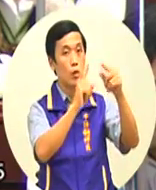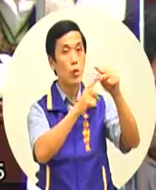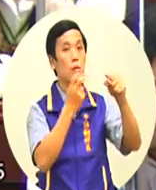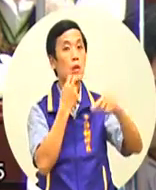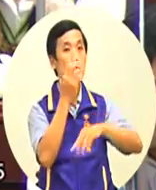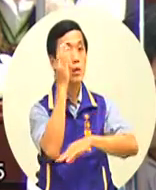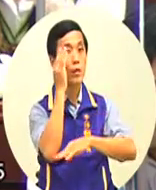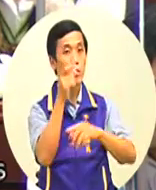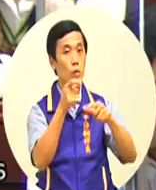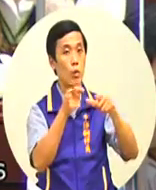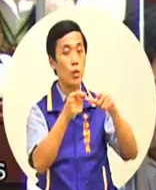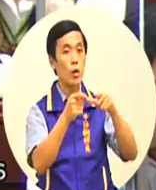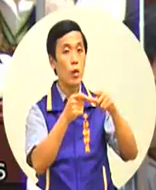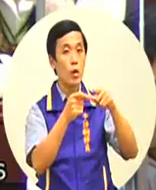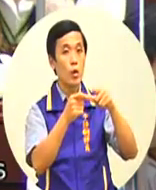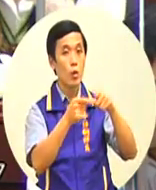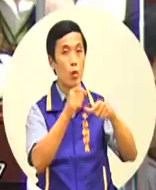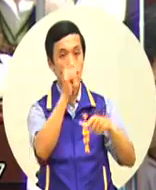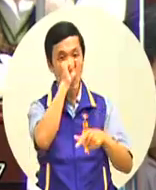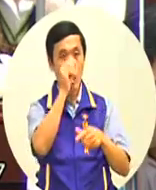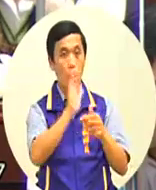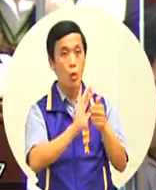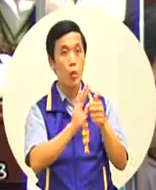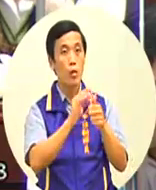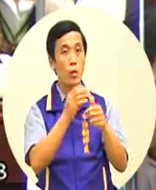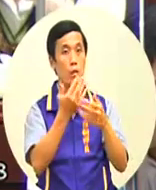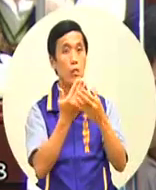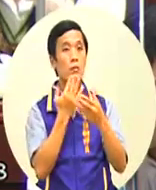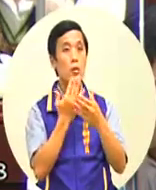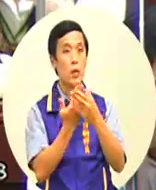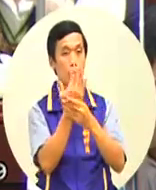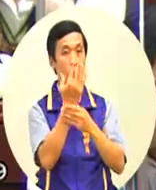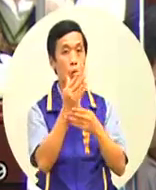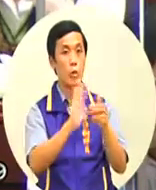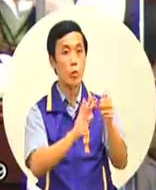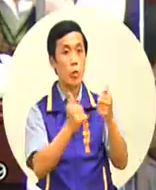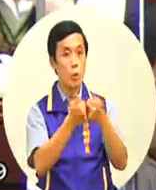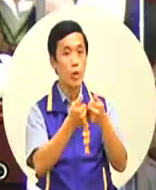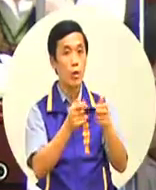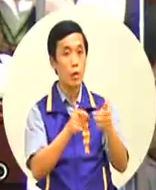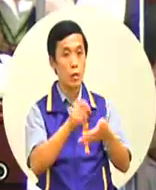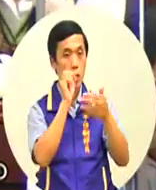希望也争取中央的资源的挹注以上做说明。